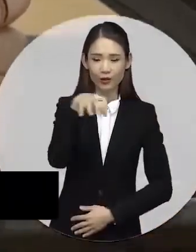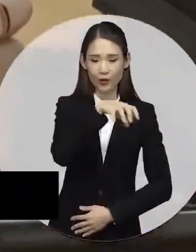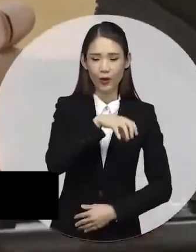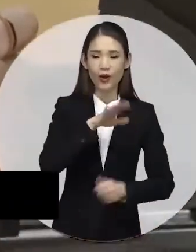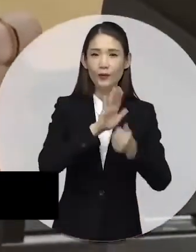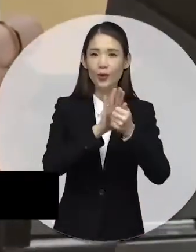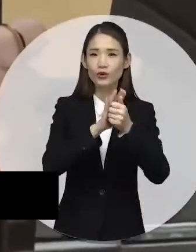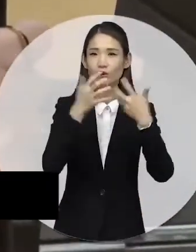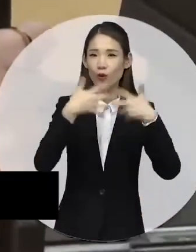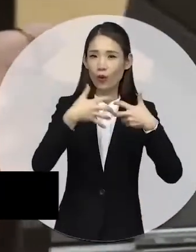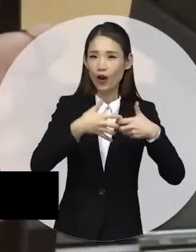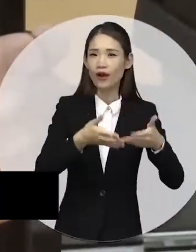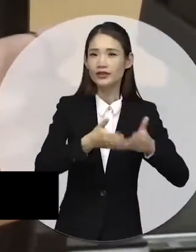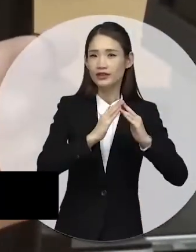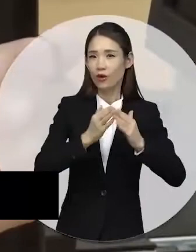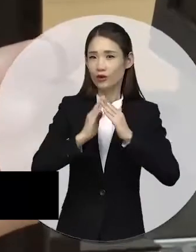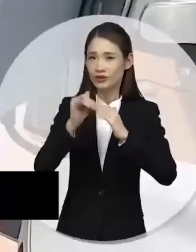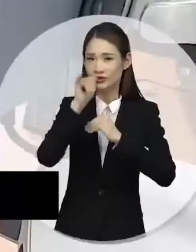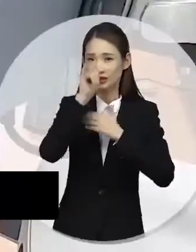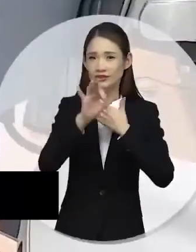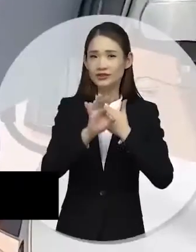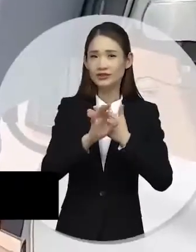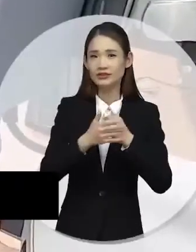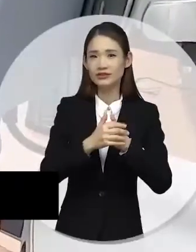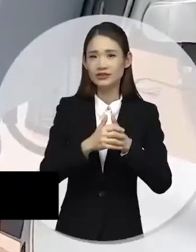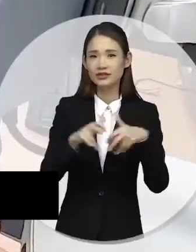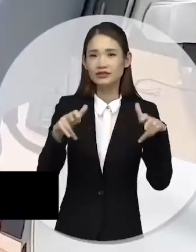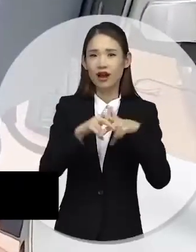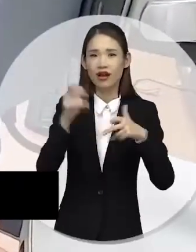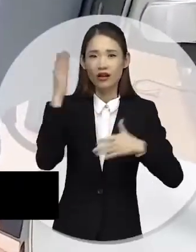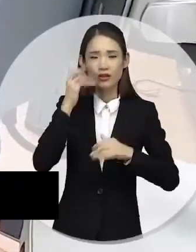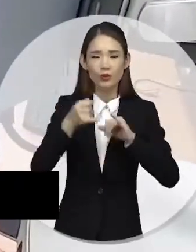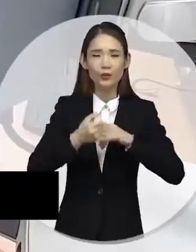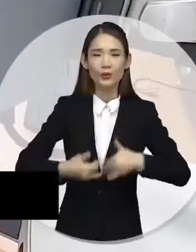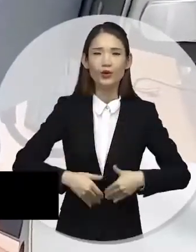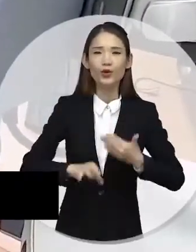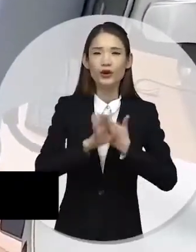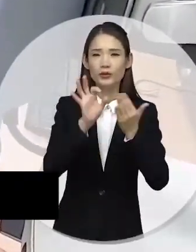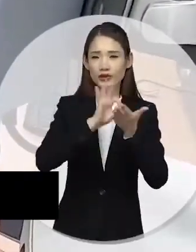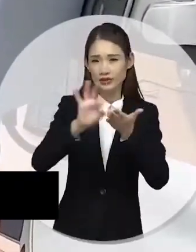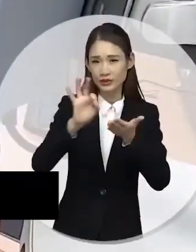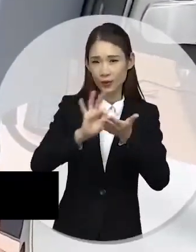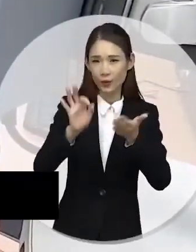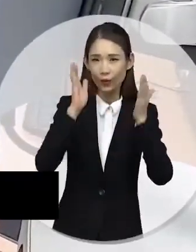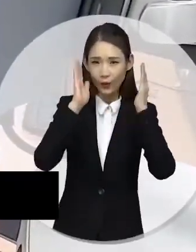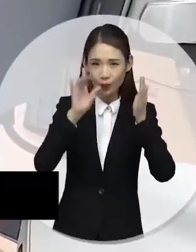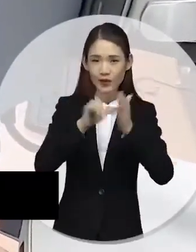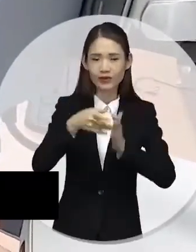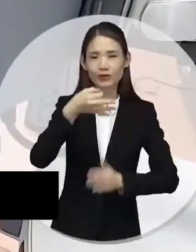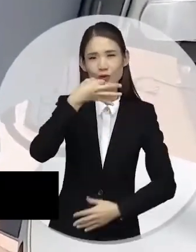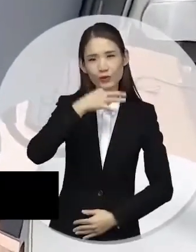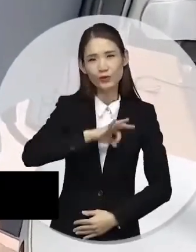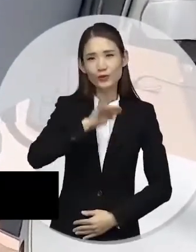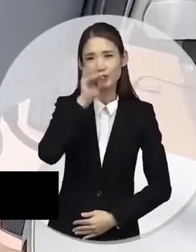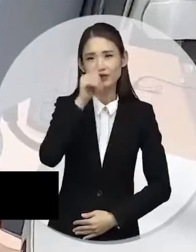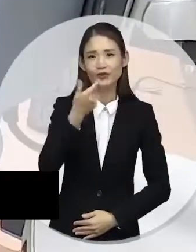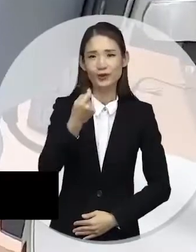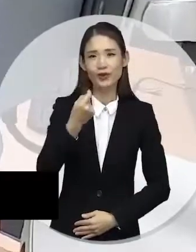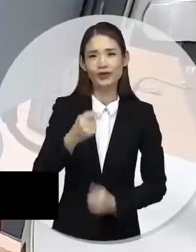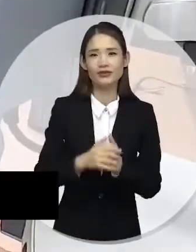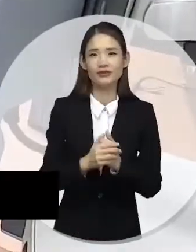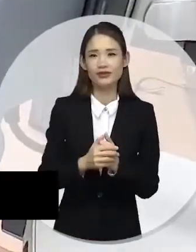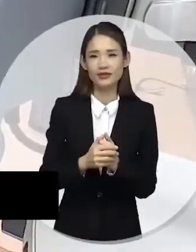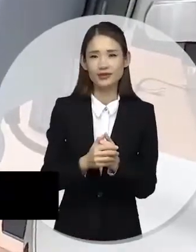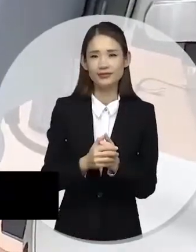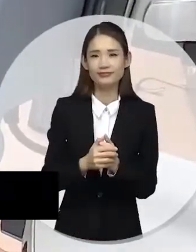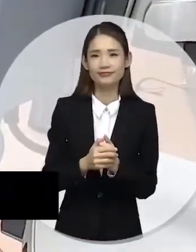이런 보조공학기기들이 설치되어 있으면은 뭐 장애학생들이 필요할 때 쓰고 공부할 때도 되게 난 유용할 거라고 생각해.